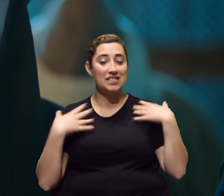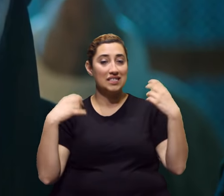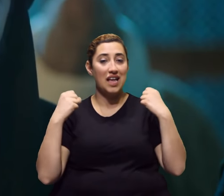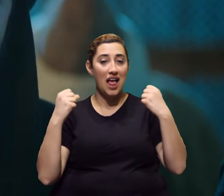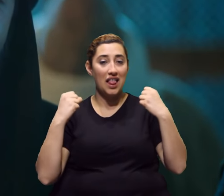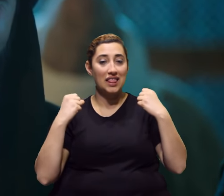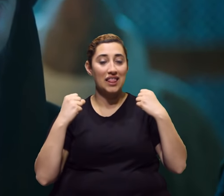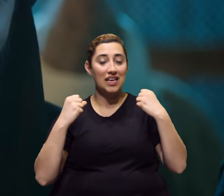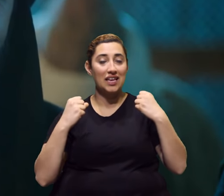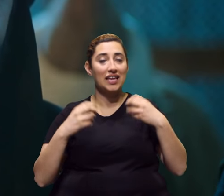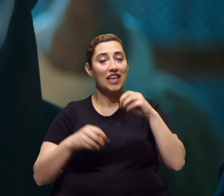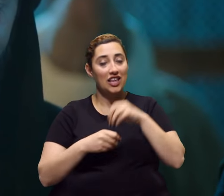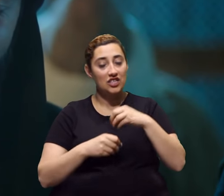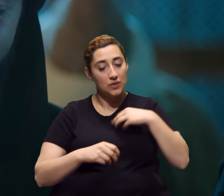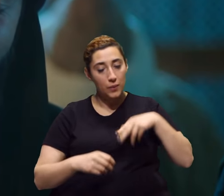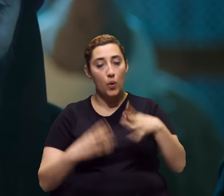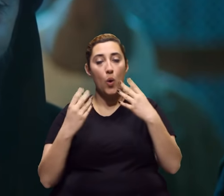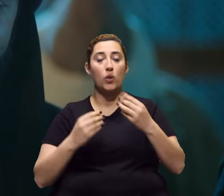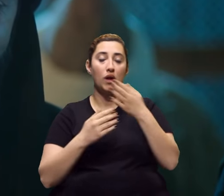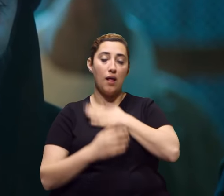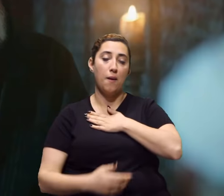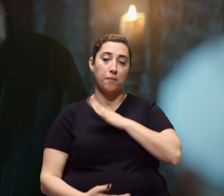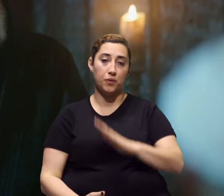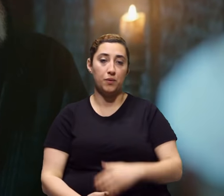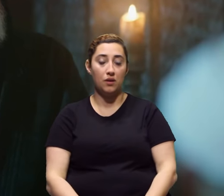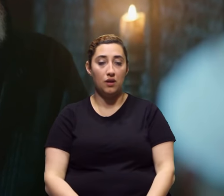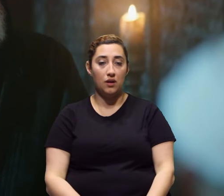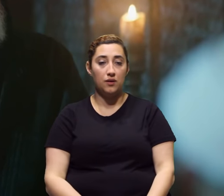sağlık, safalık ile açtık elhamdülillah.